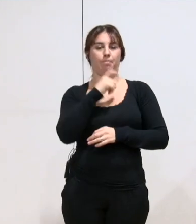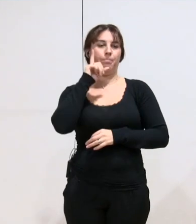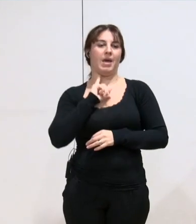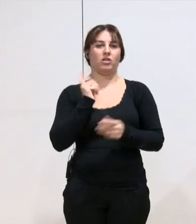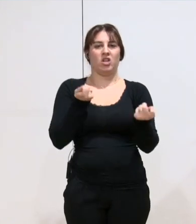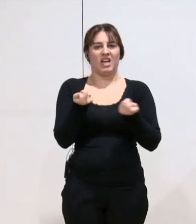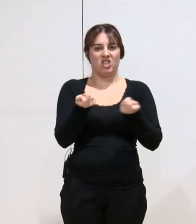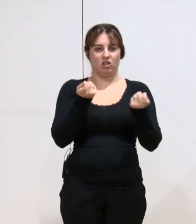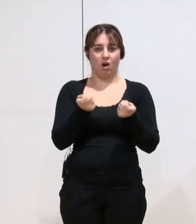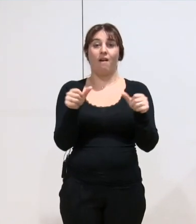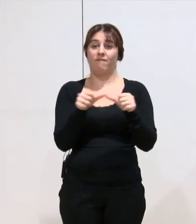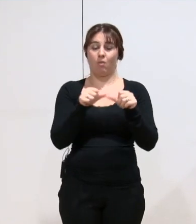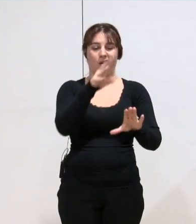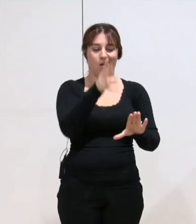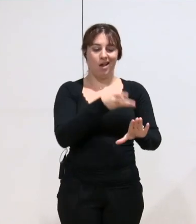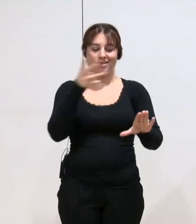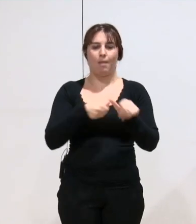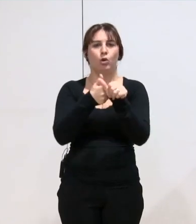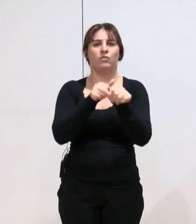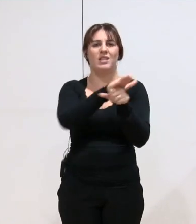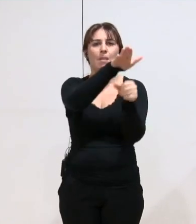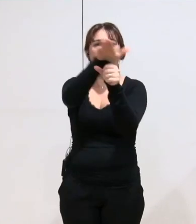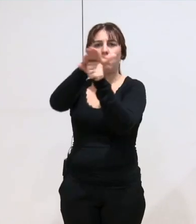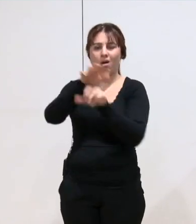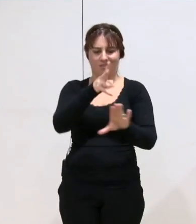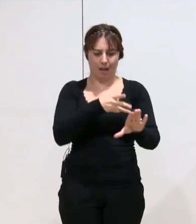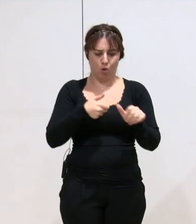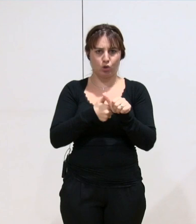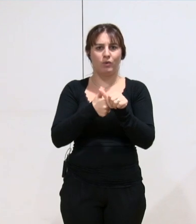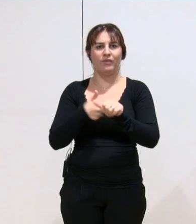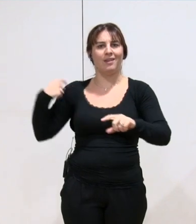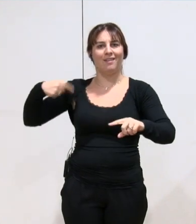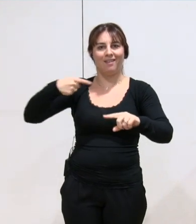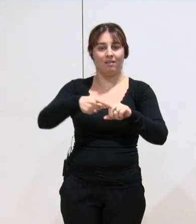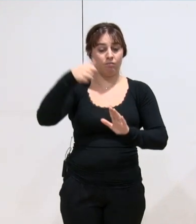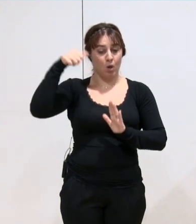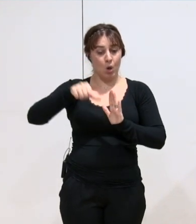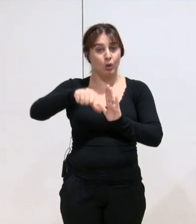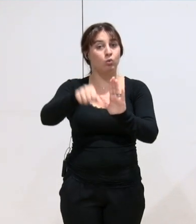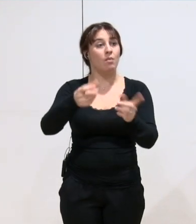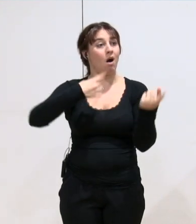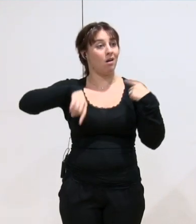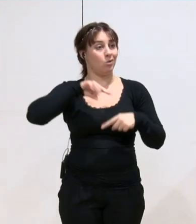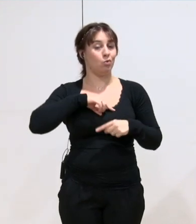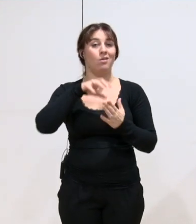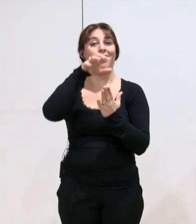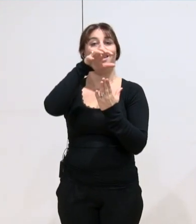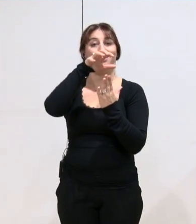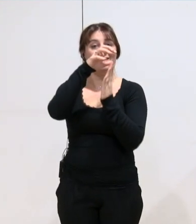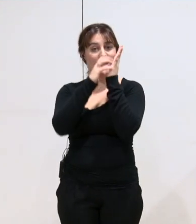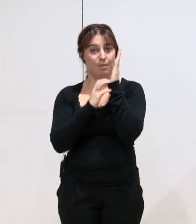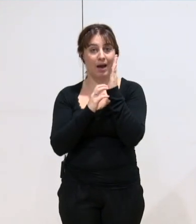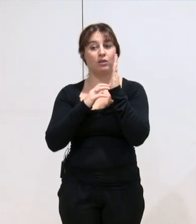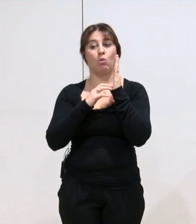établit un tableau de suivi des déplacements. Et ça, c'est le tableau qu'on retrouve chaque mois dans notre délibération mensuelle